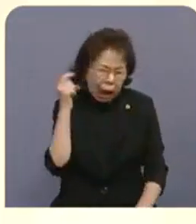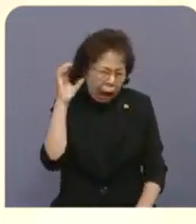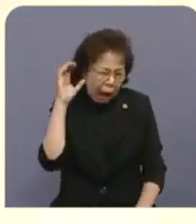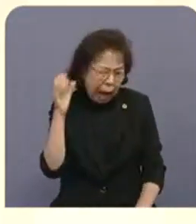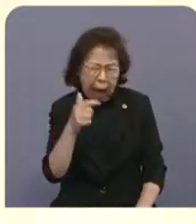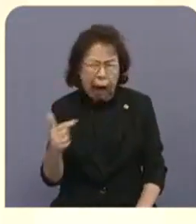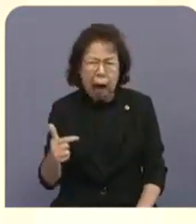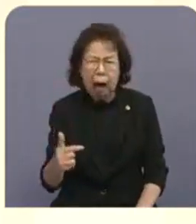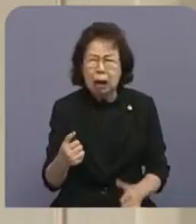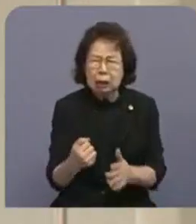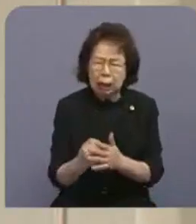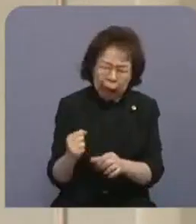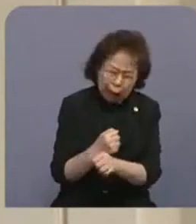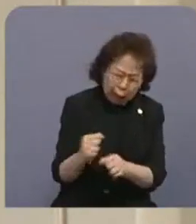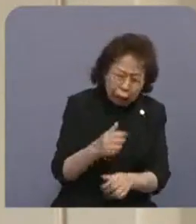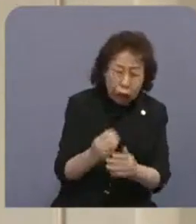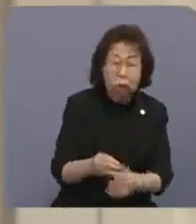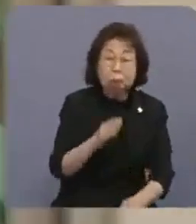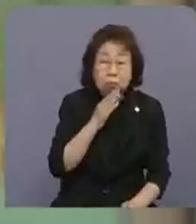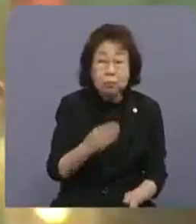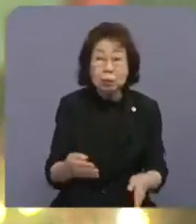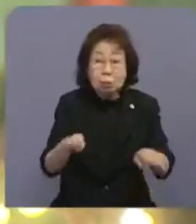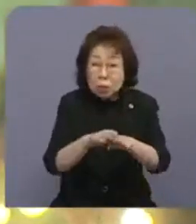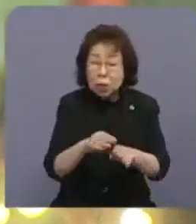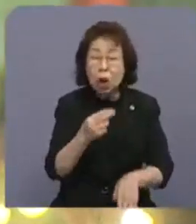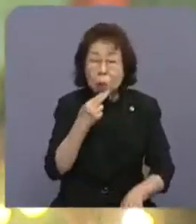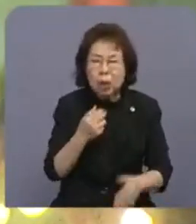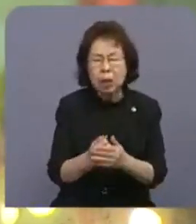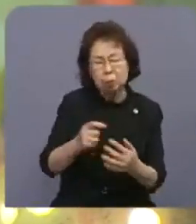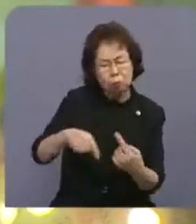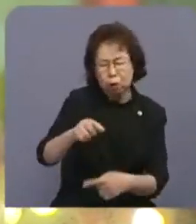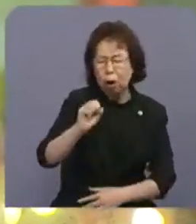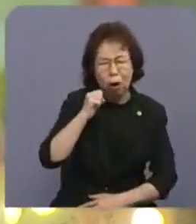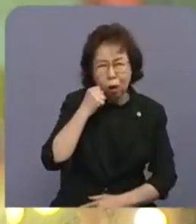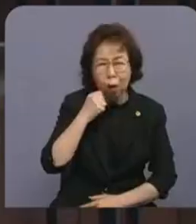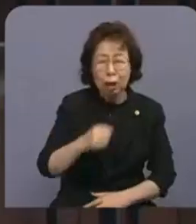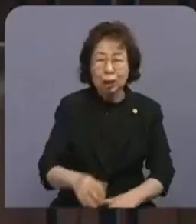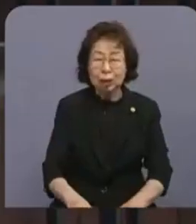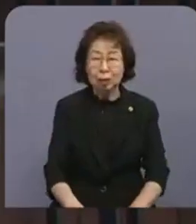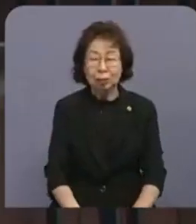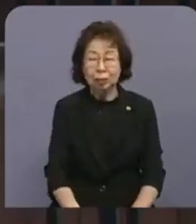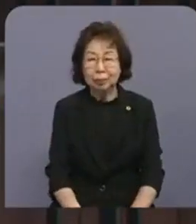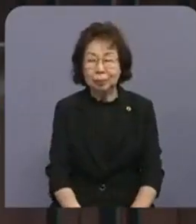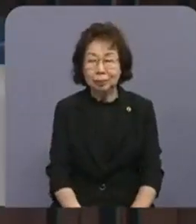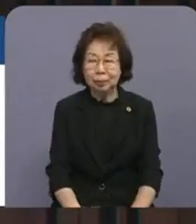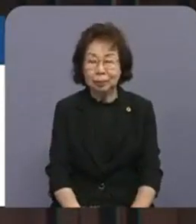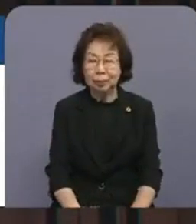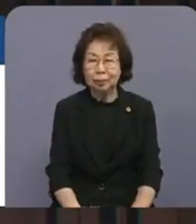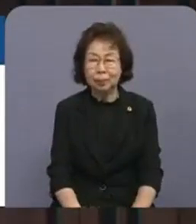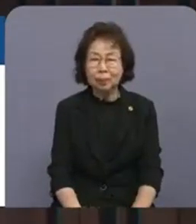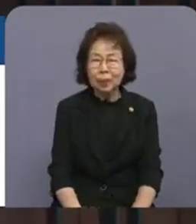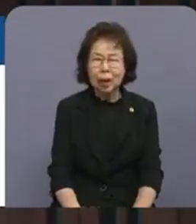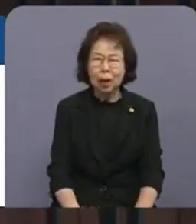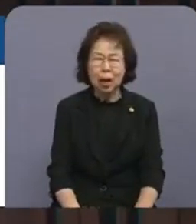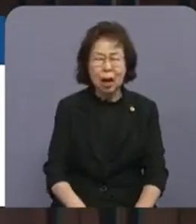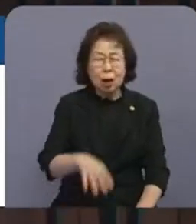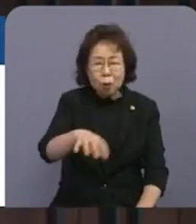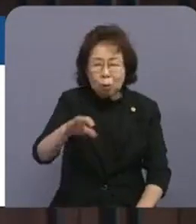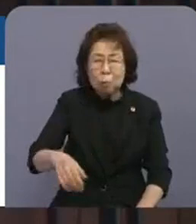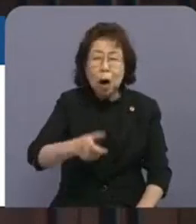데다 필수 시설도 부족해 운영이 어렵다고 토로합니다. 매장마다